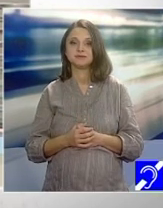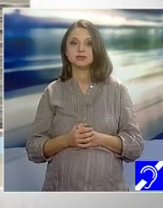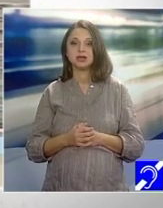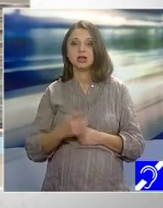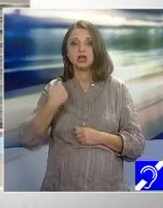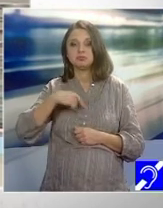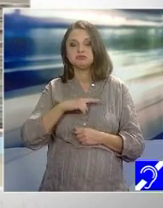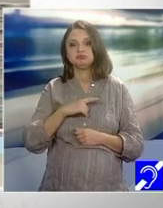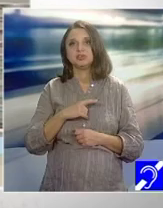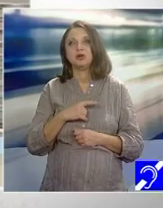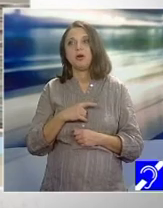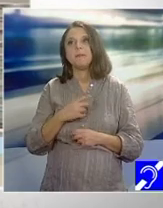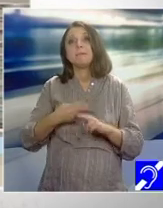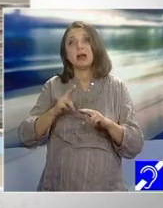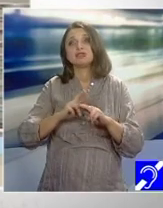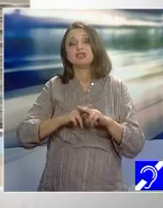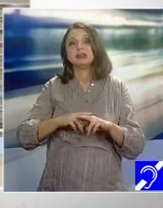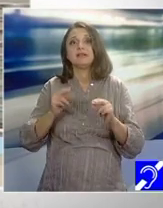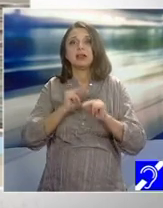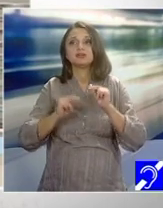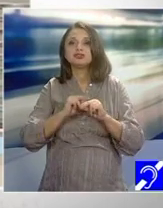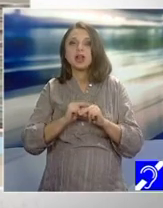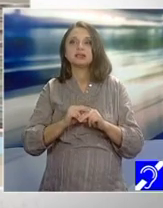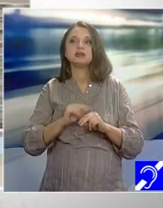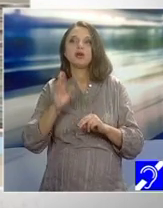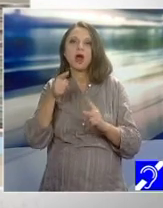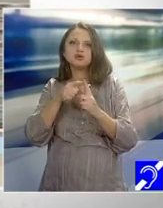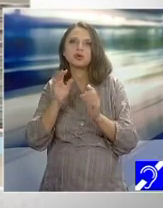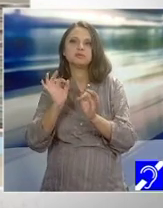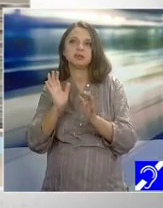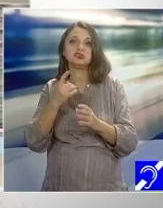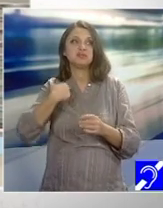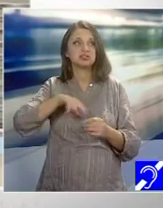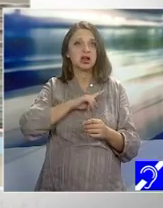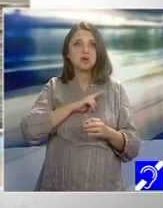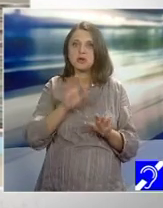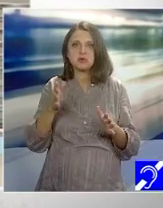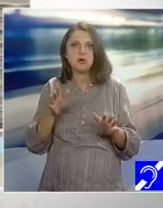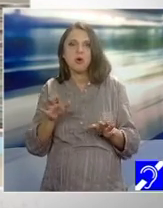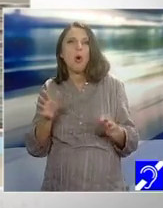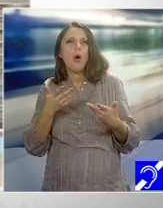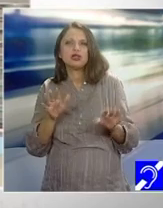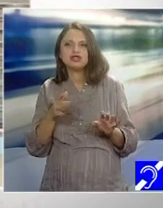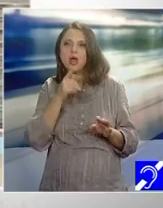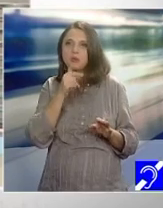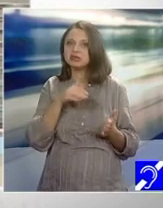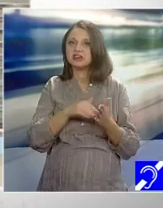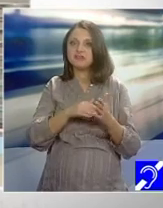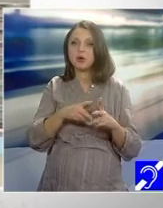un specific anume, noi putem interveni unde ne dorim noi, unde credem noi că putem ajuta și aduce un aport de